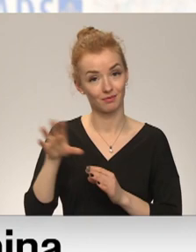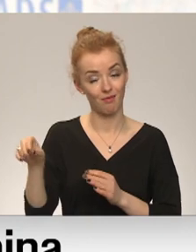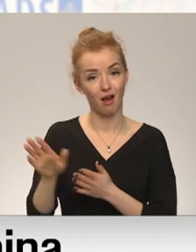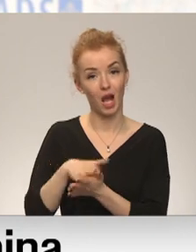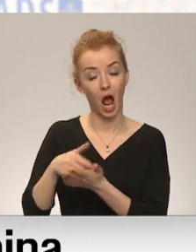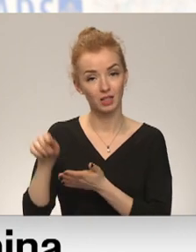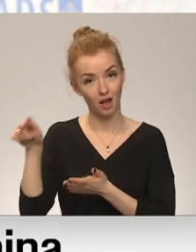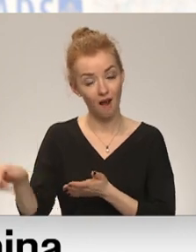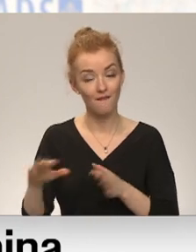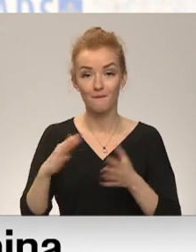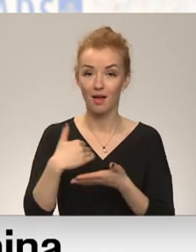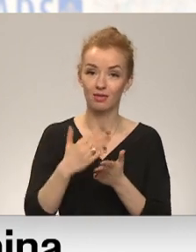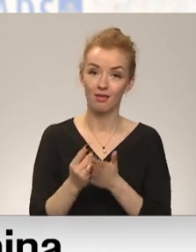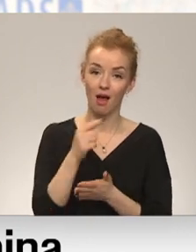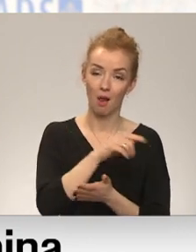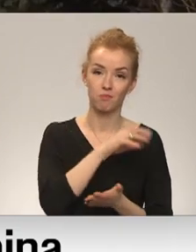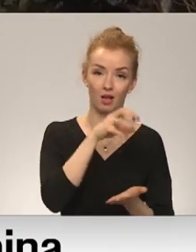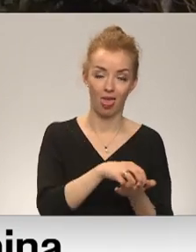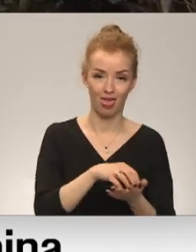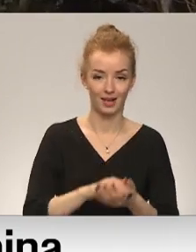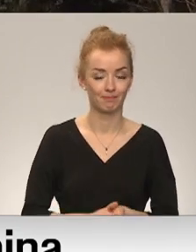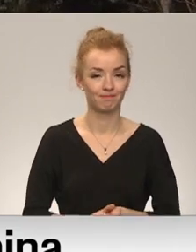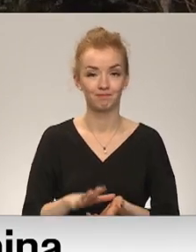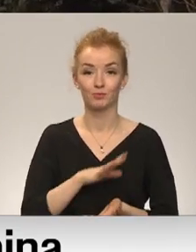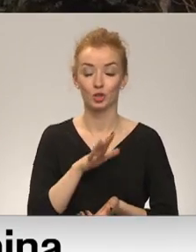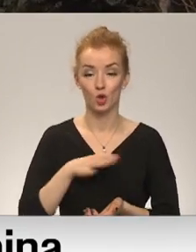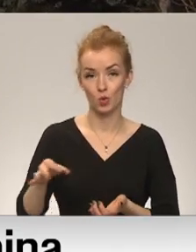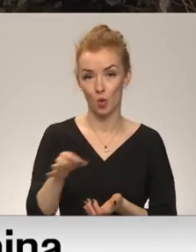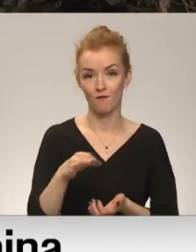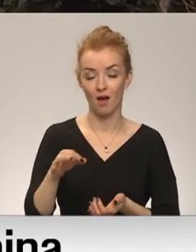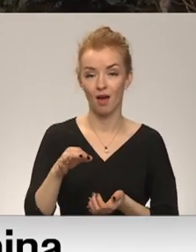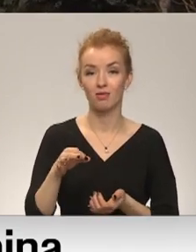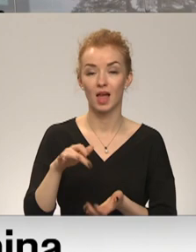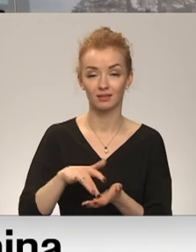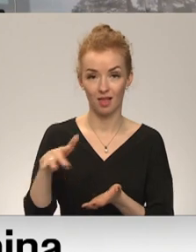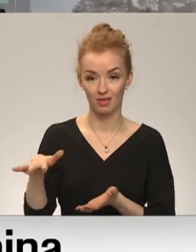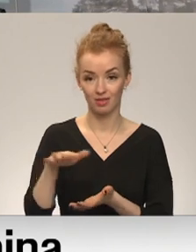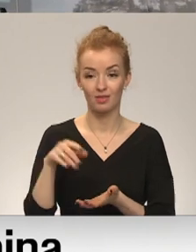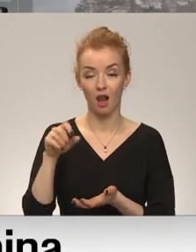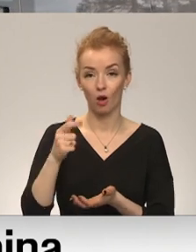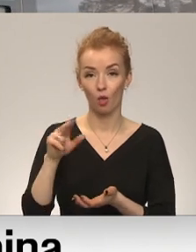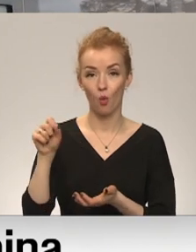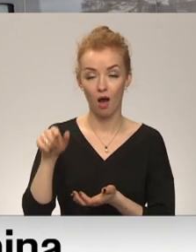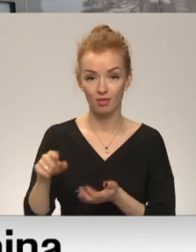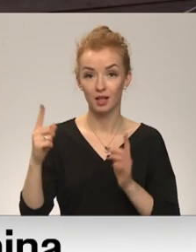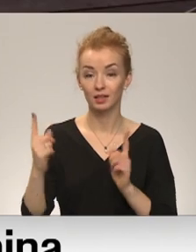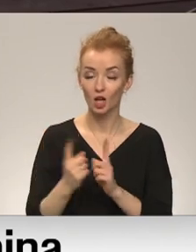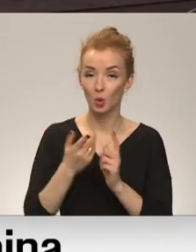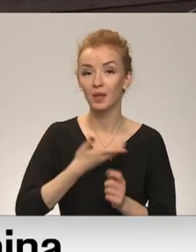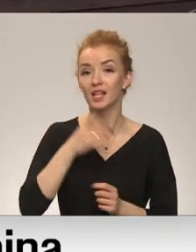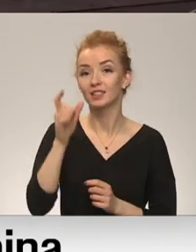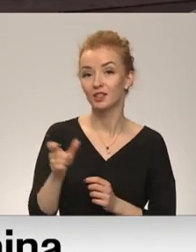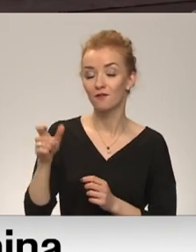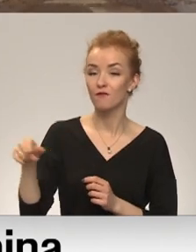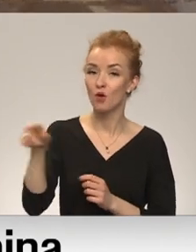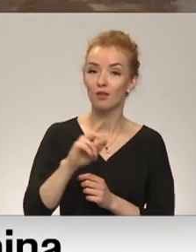Krāslavas novadā, bet daļa Preiļu novadā. Bijušā novada administratīvajā centrā Aglonā RTV sastopa iedzīvotājus,